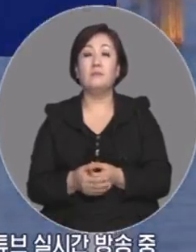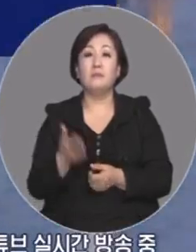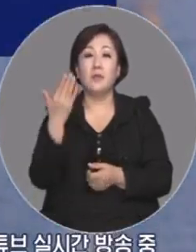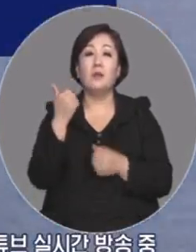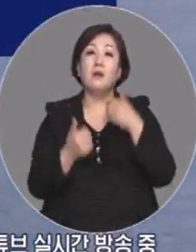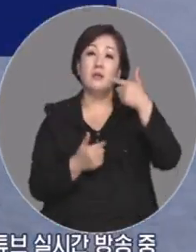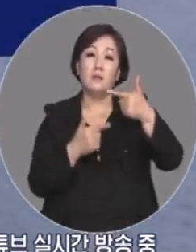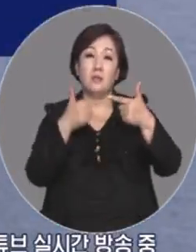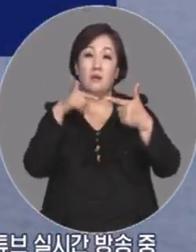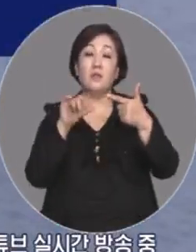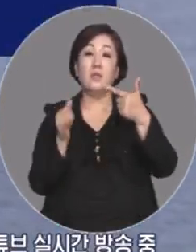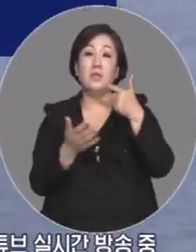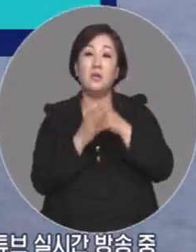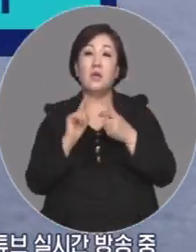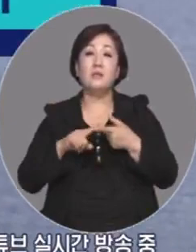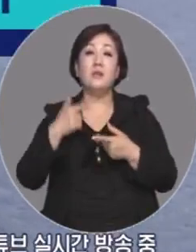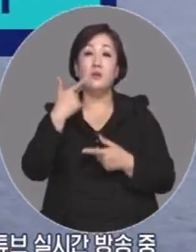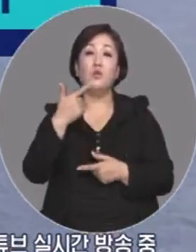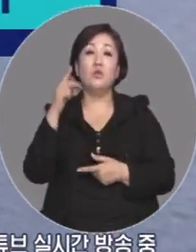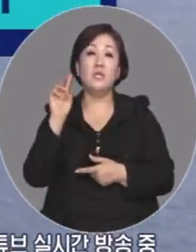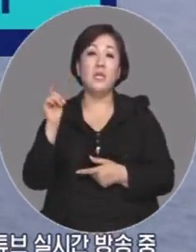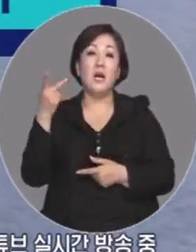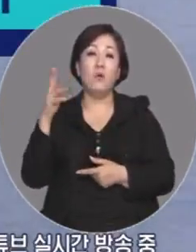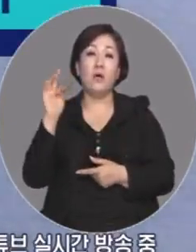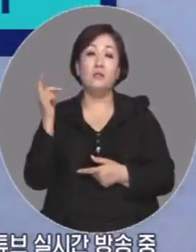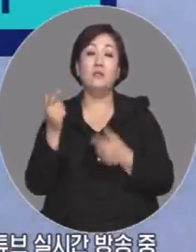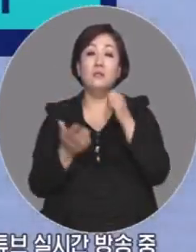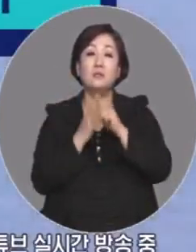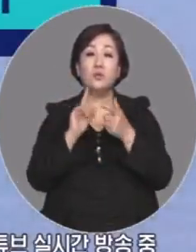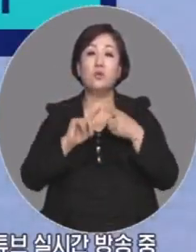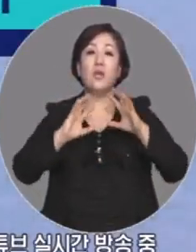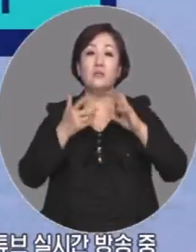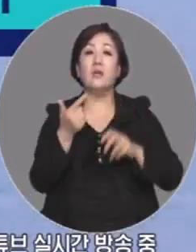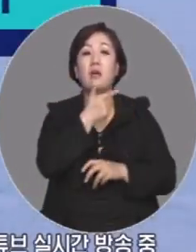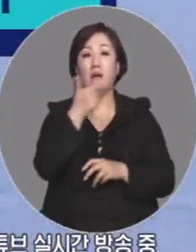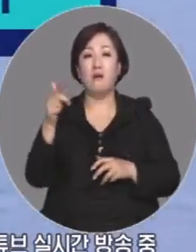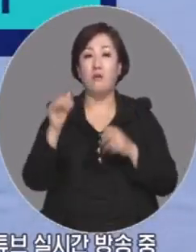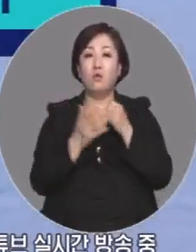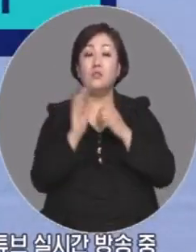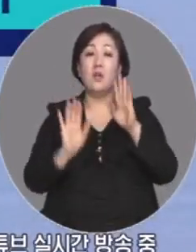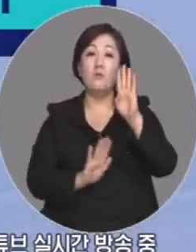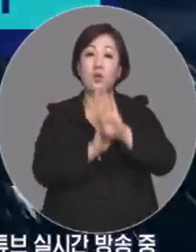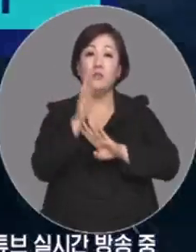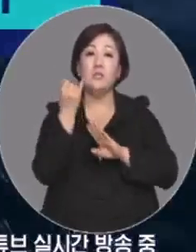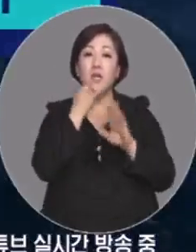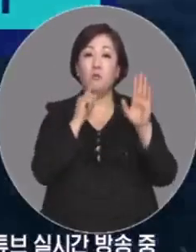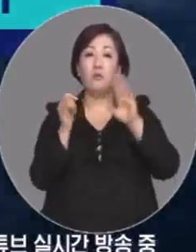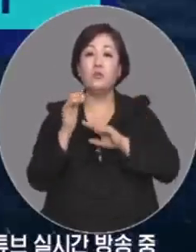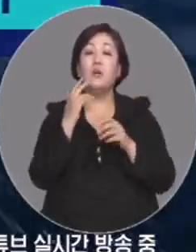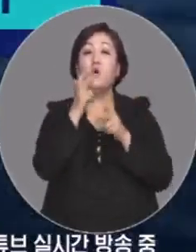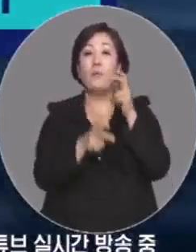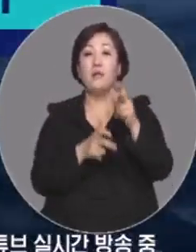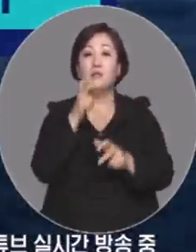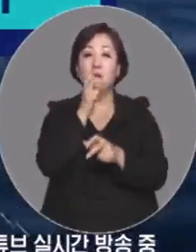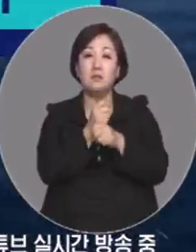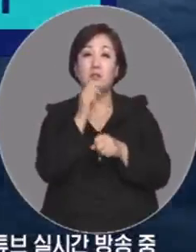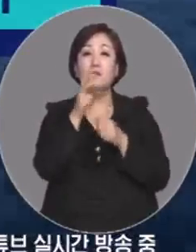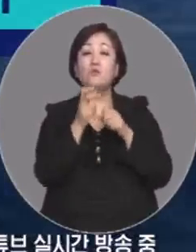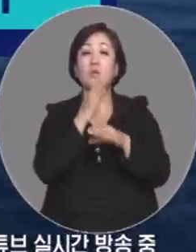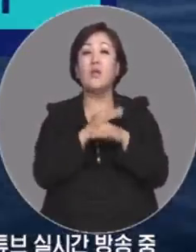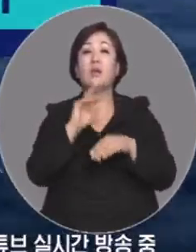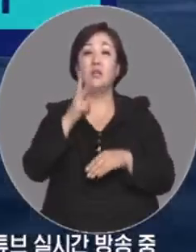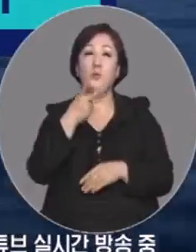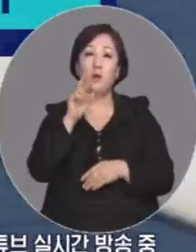구형원전 6기에 해당하는 6기가와트급, 세계 최대 규모의 울산 부유식 해상풍력발전. 200여 개의